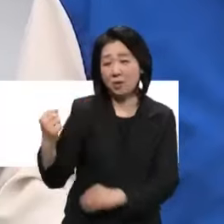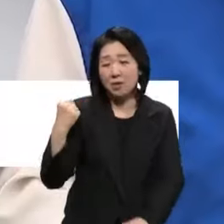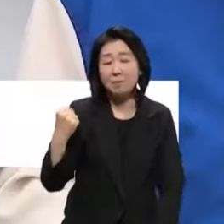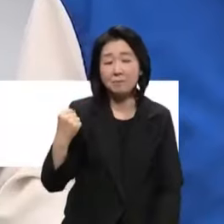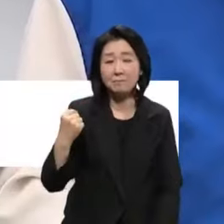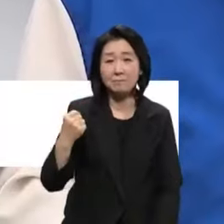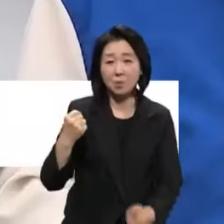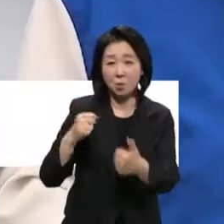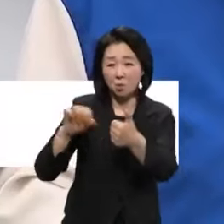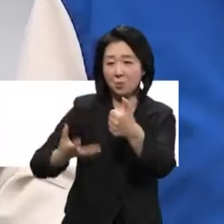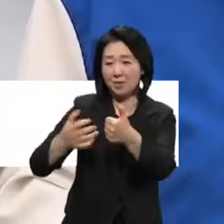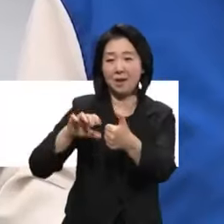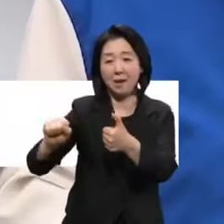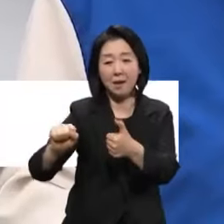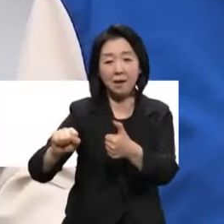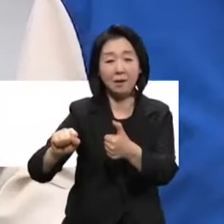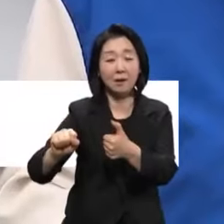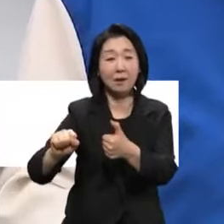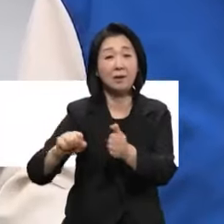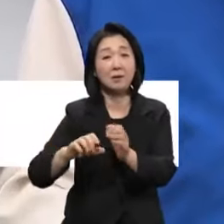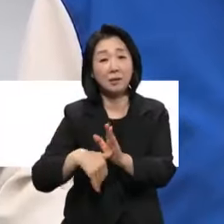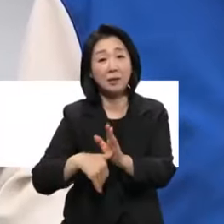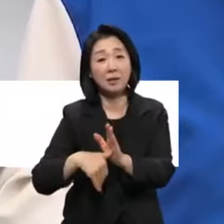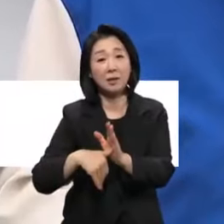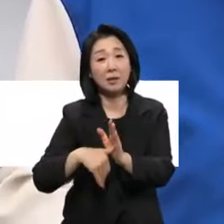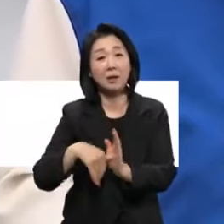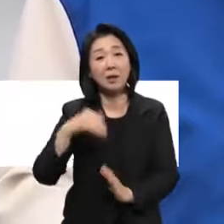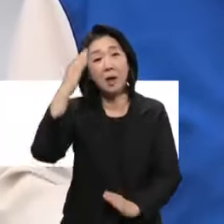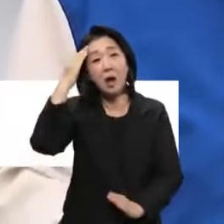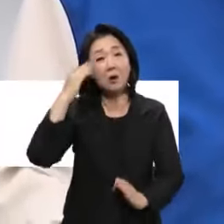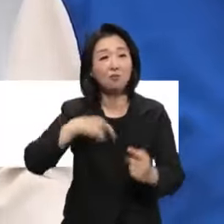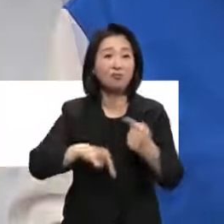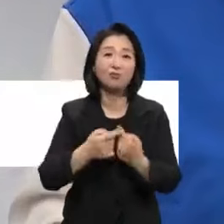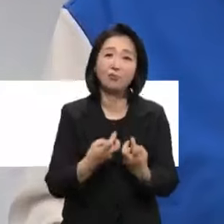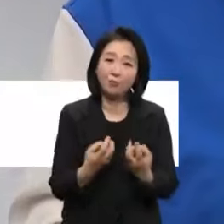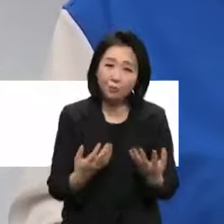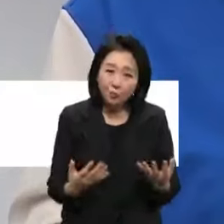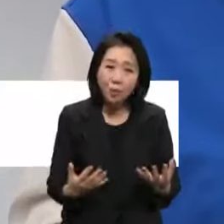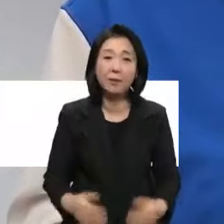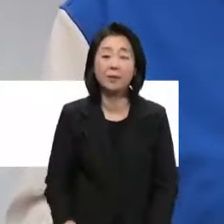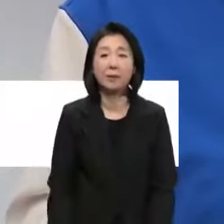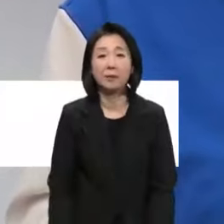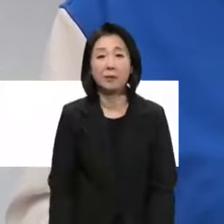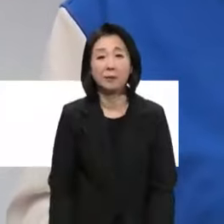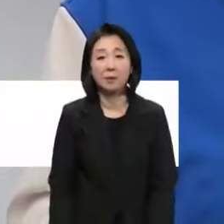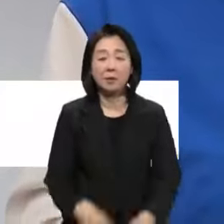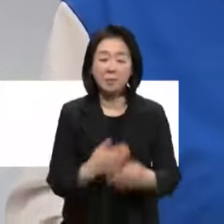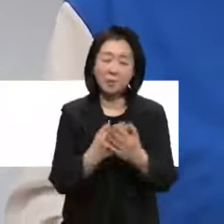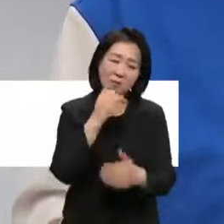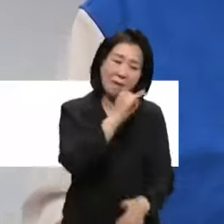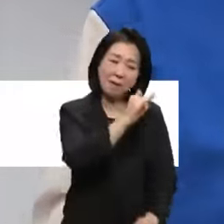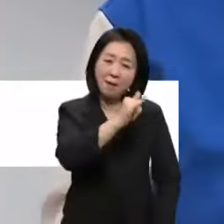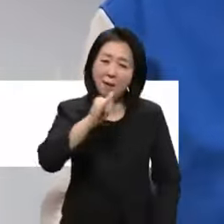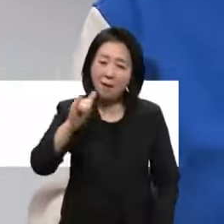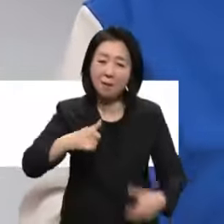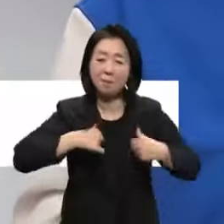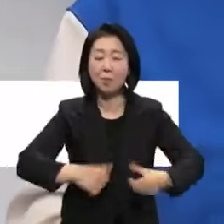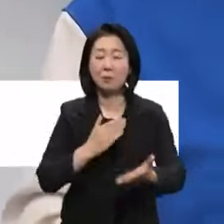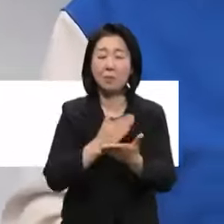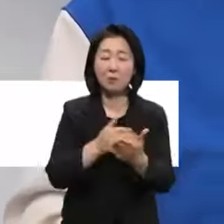과반수를 차지하는 순간에 이 나라가 어떻게 되겠습니까, 여러분? 전부 연락하셔서 포기하지